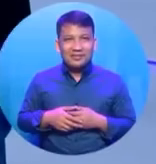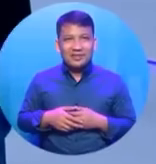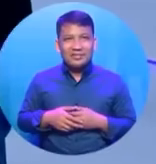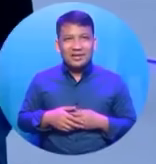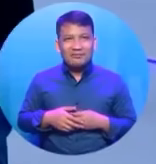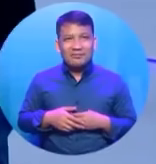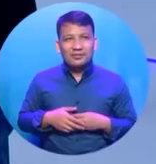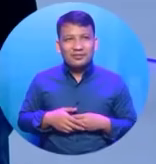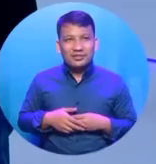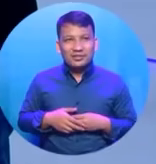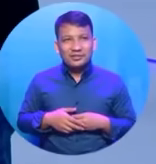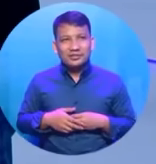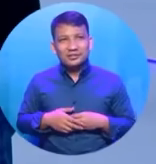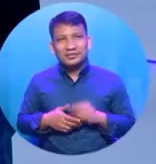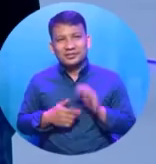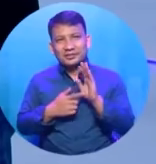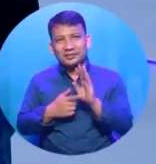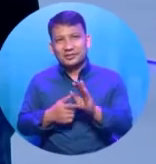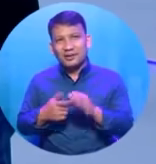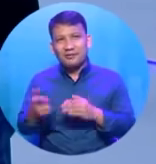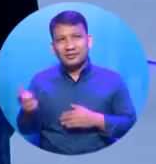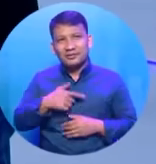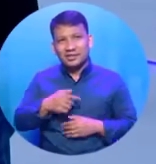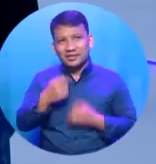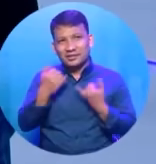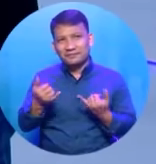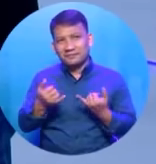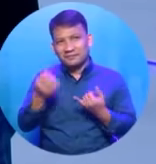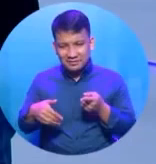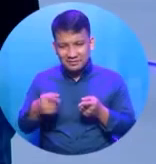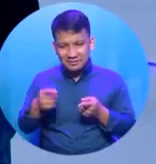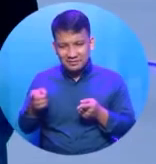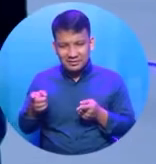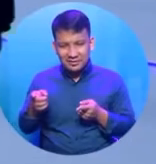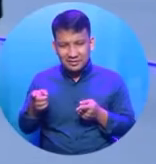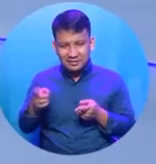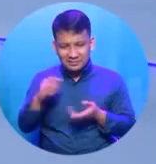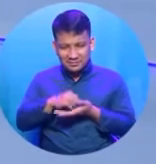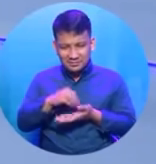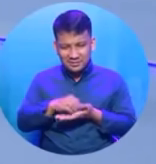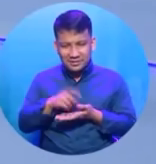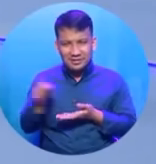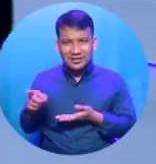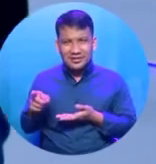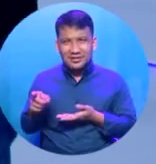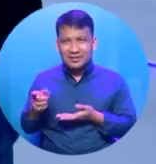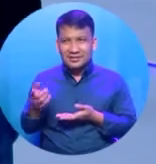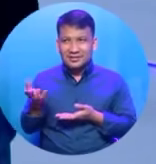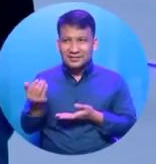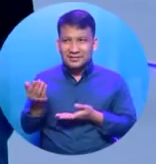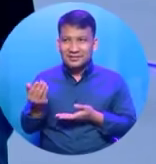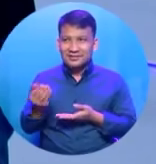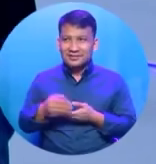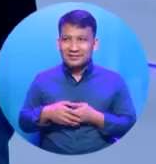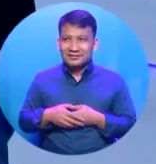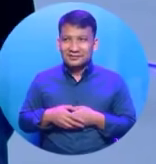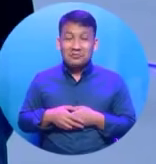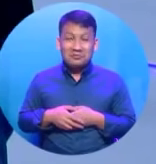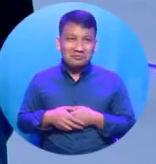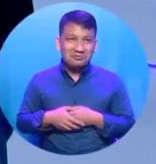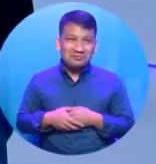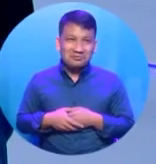Manny Pacquiao? Hindi naman ako nakautang eh. O di, siya na lang pagsingiling ko.